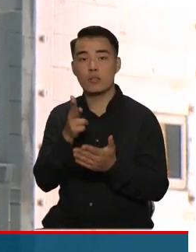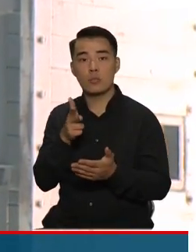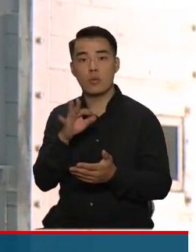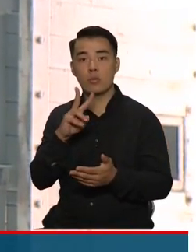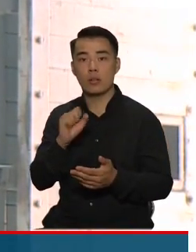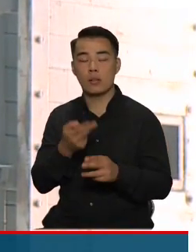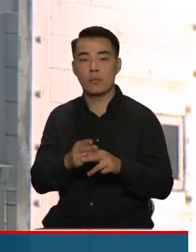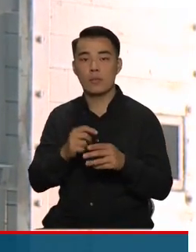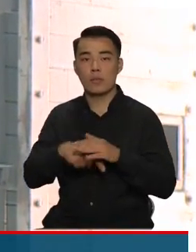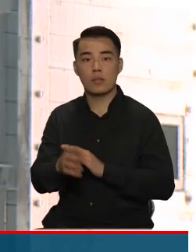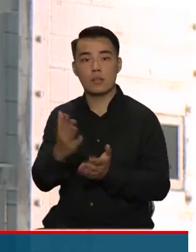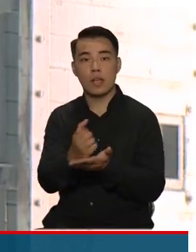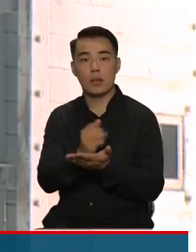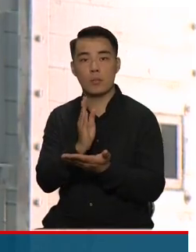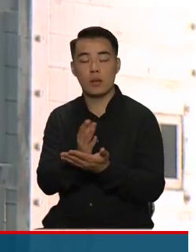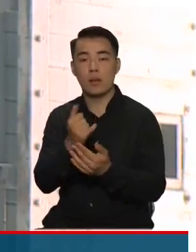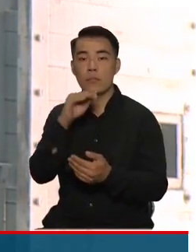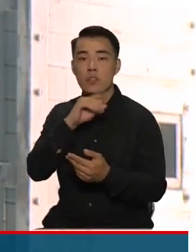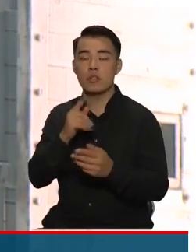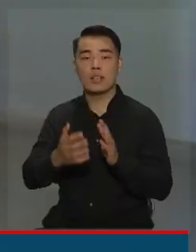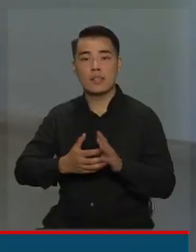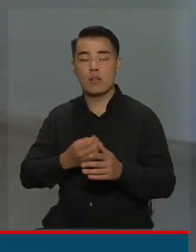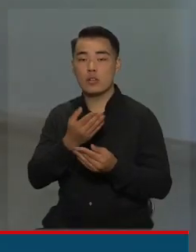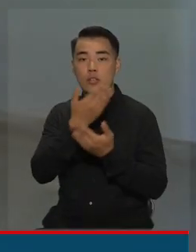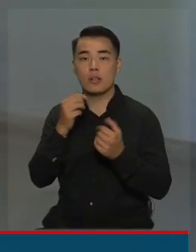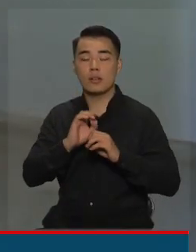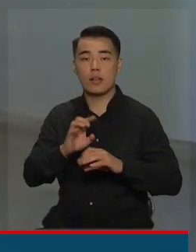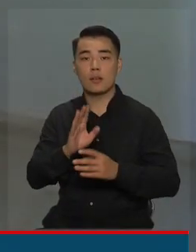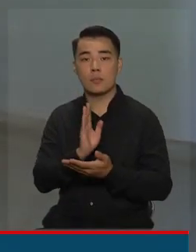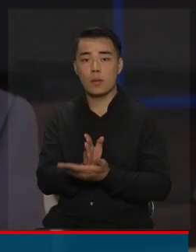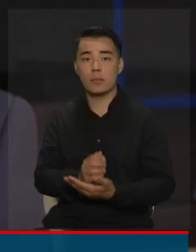тоннадан астам өнім сақталған. Мамандар әзірге тапшылық жоқ деп сендіруде.